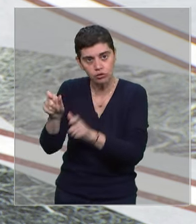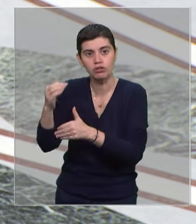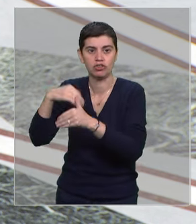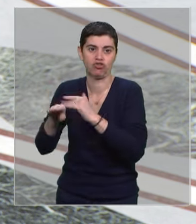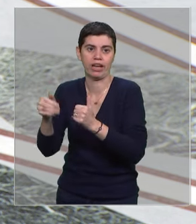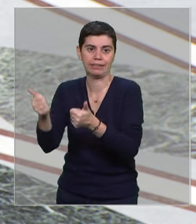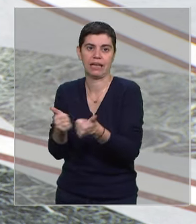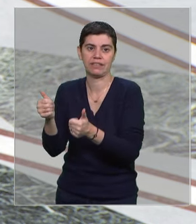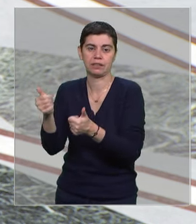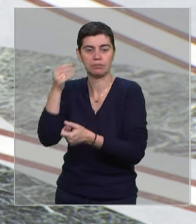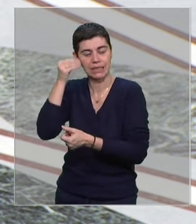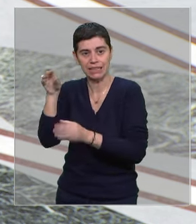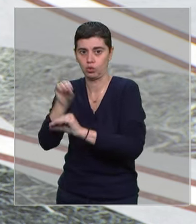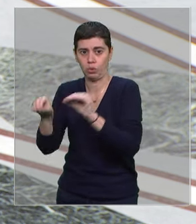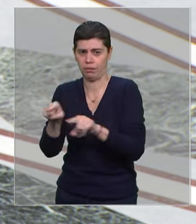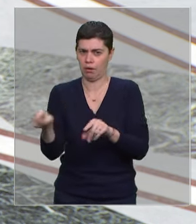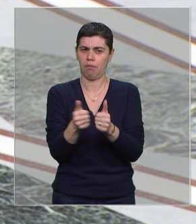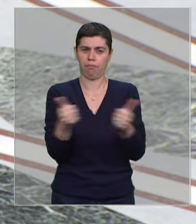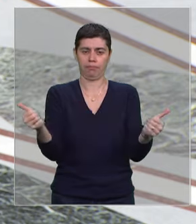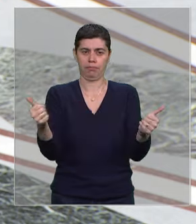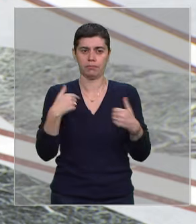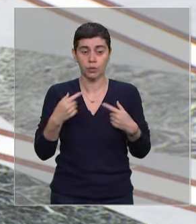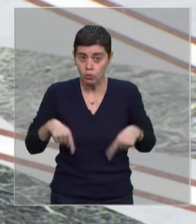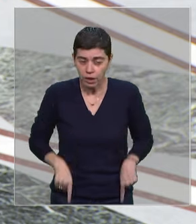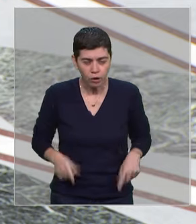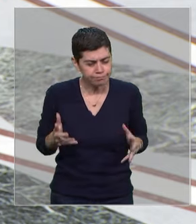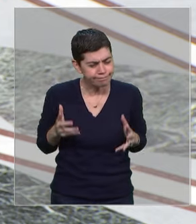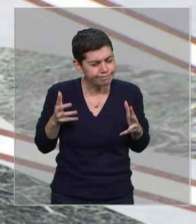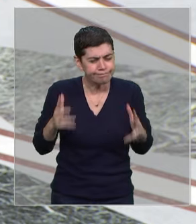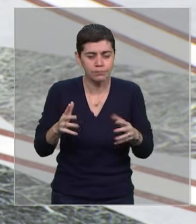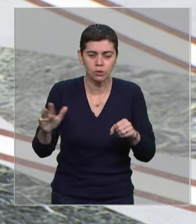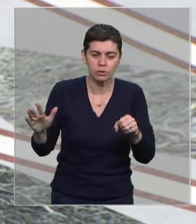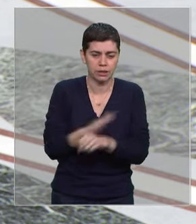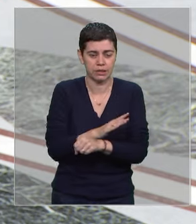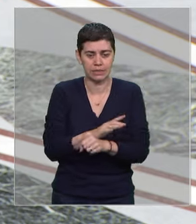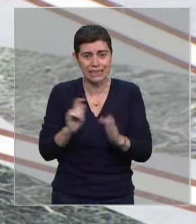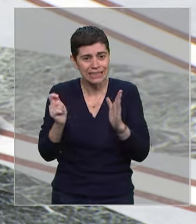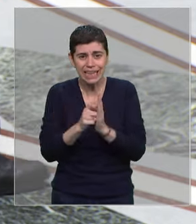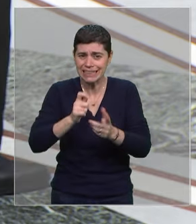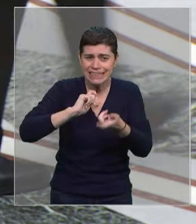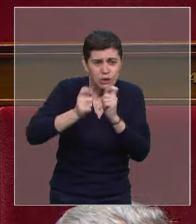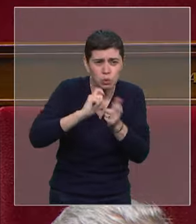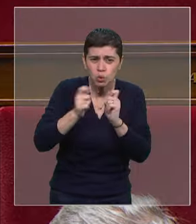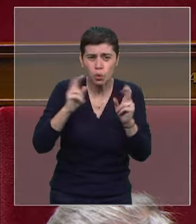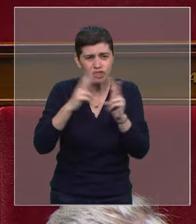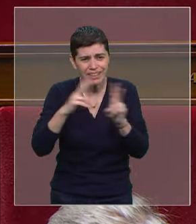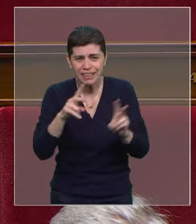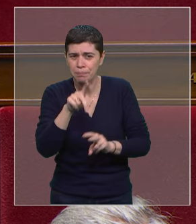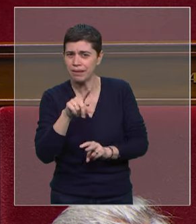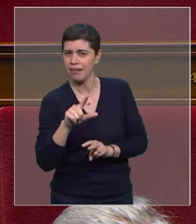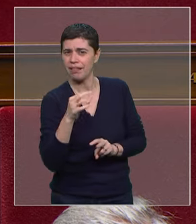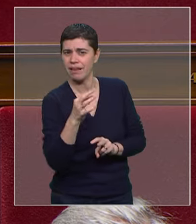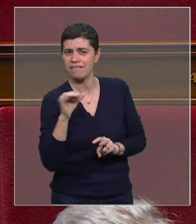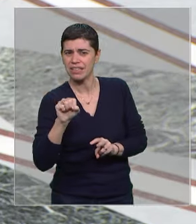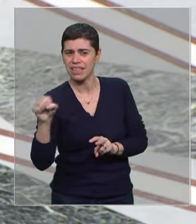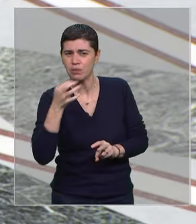Aujourd'hui, l'engagement du gouvernement, il est total. Je l'ai indiqué lors de la DG, je l'ai indiqué lors de la discussion générale du PLFSS